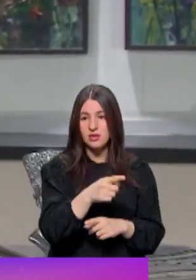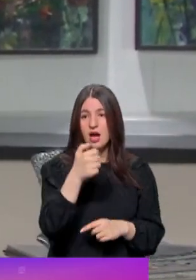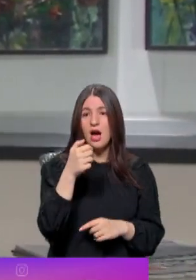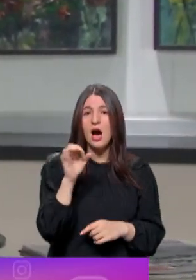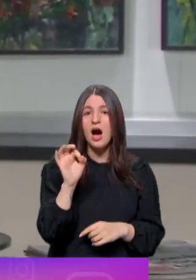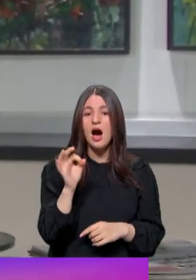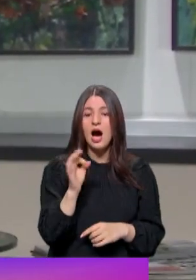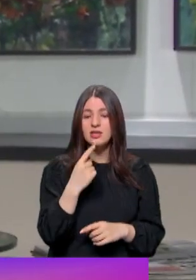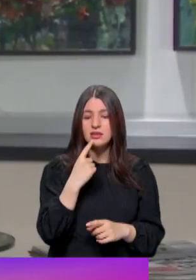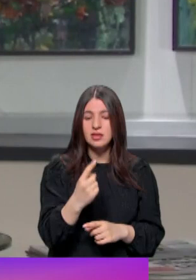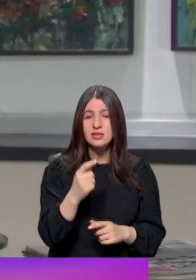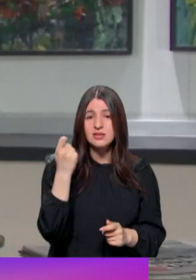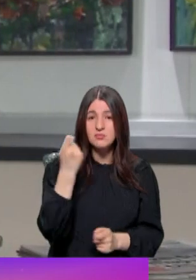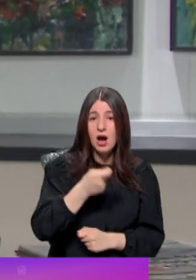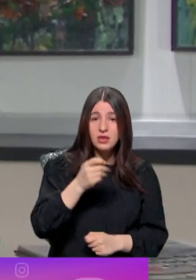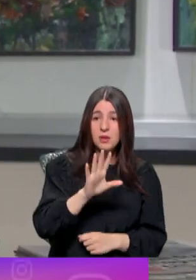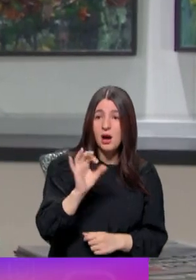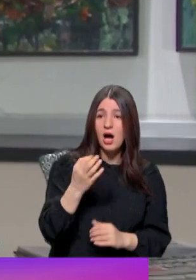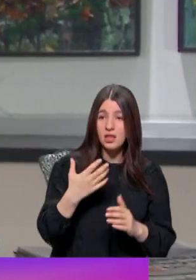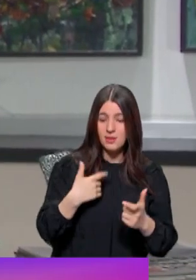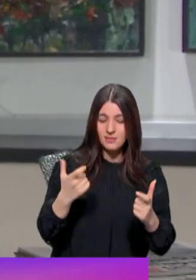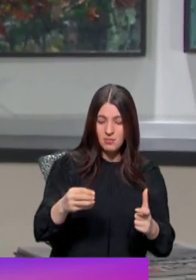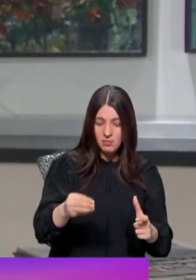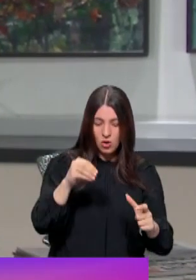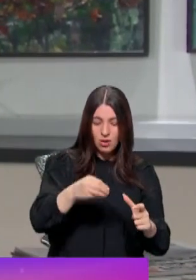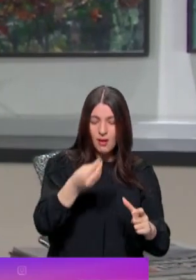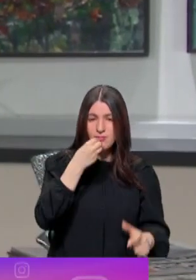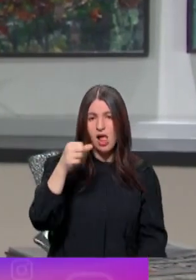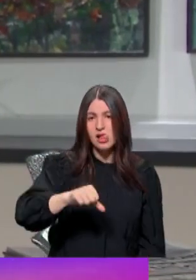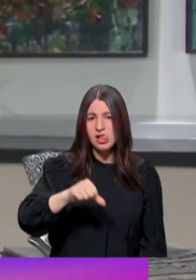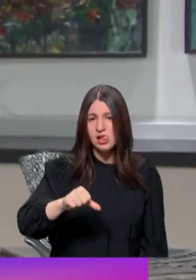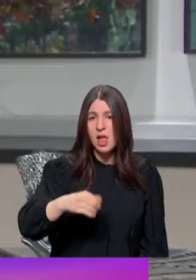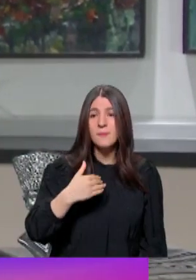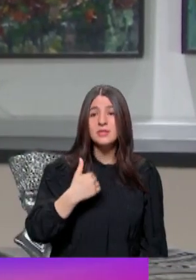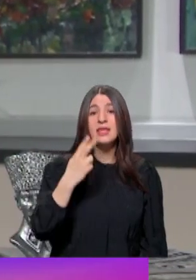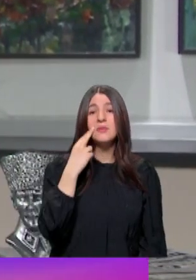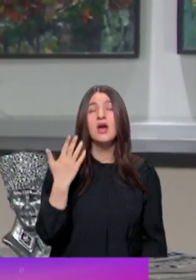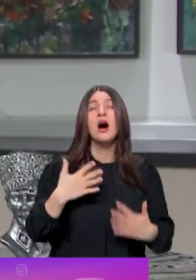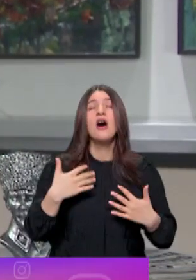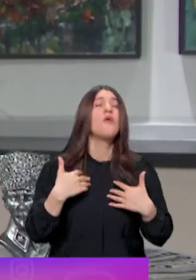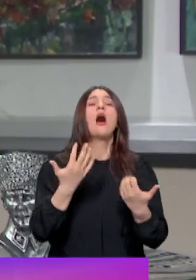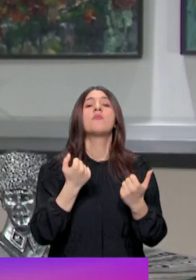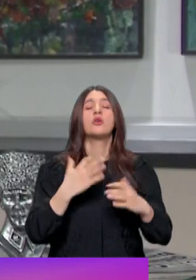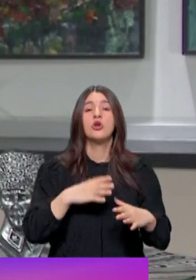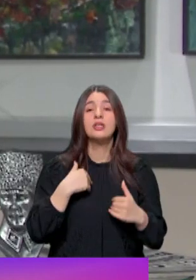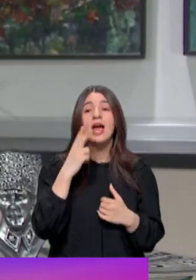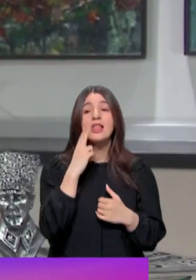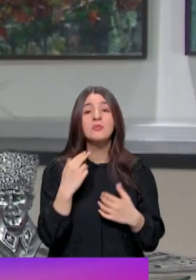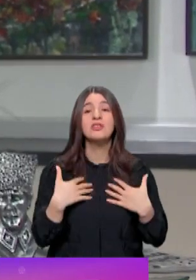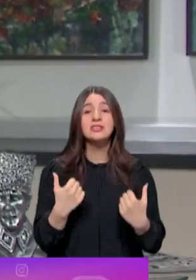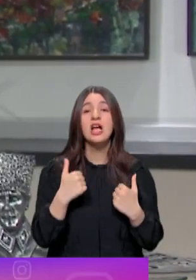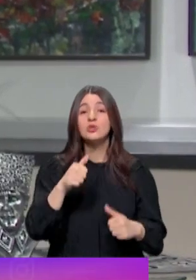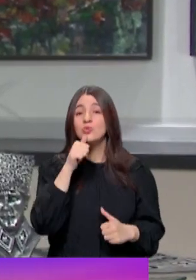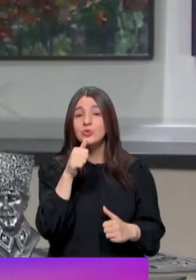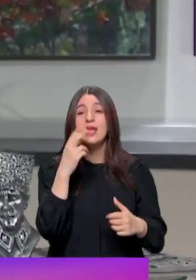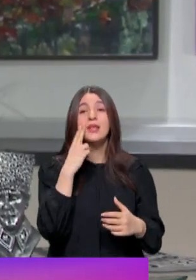altın dediğiniz madendir ama altını tabağıma koyup yiyemeyiz. Biz temiz hava solumak istiyoruz. Temiz ve sağlıklı